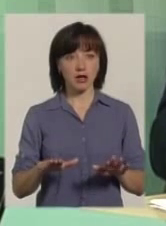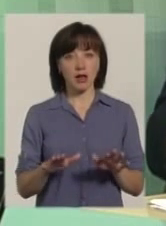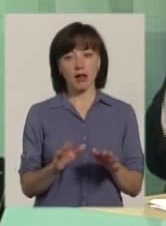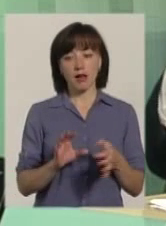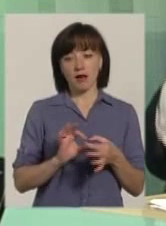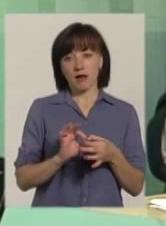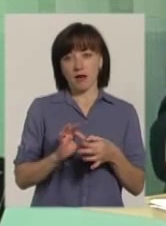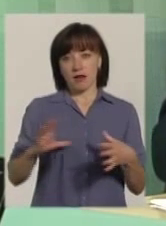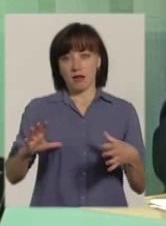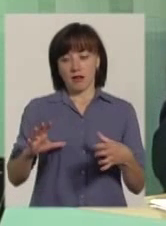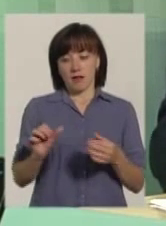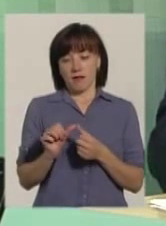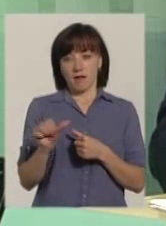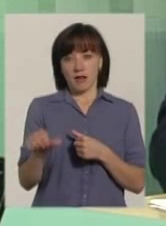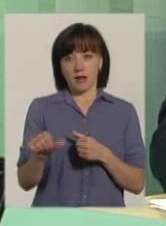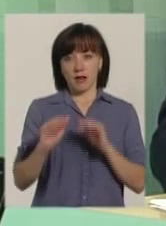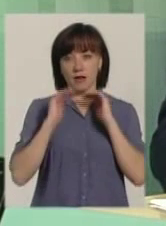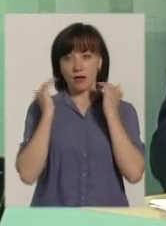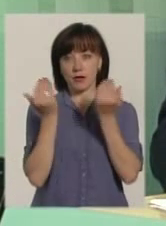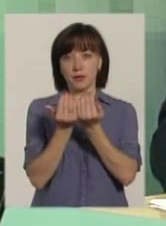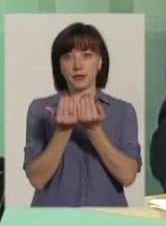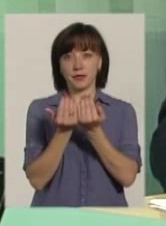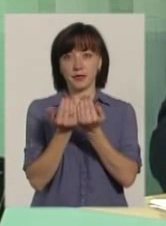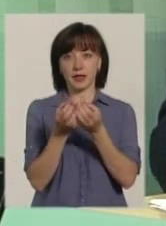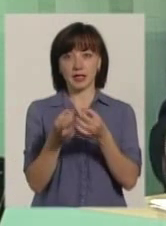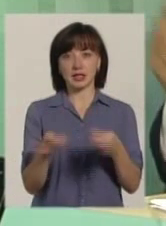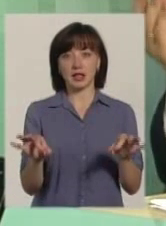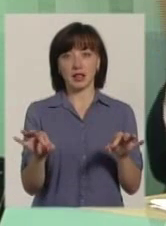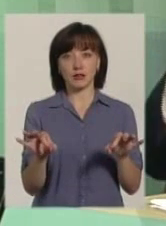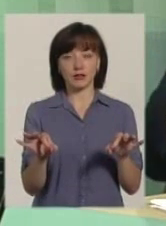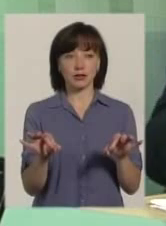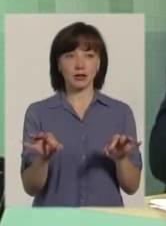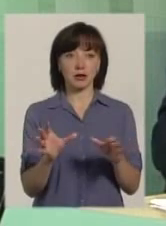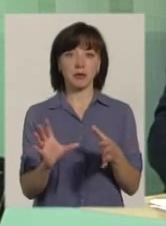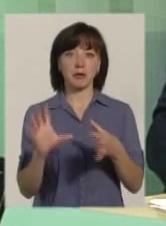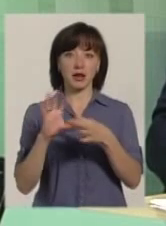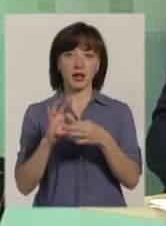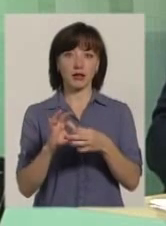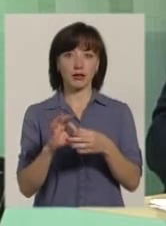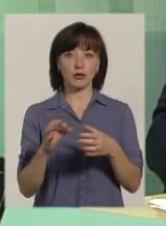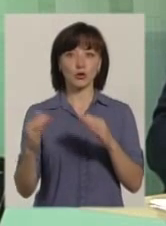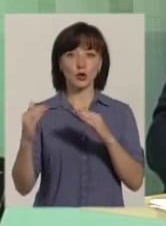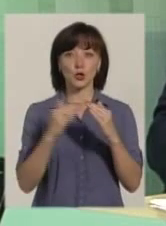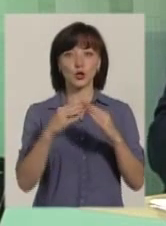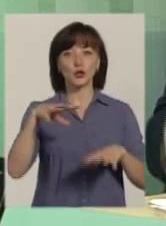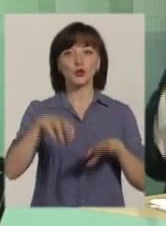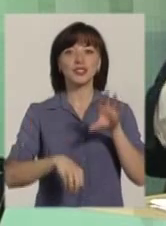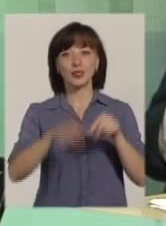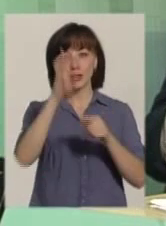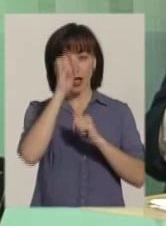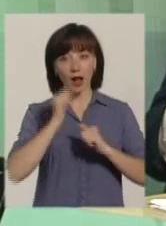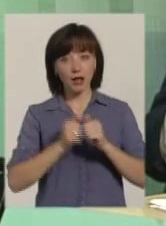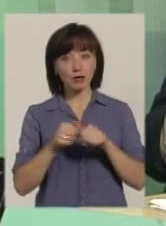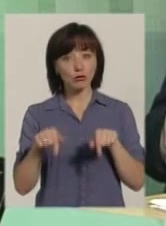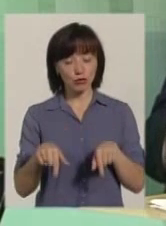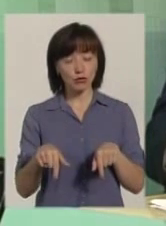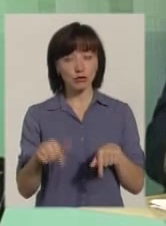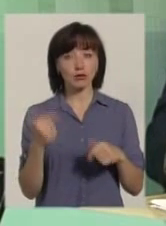виокремитися і заявляє, що вона стає суверенною незалежною громадою і приєднується до якоїсь сусідньої країни, отут